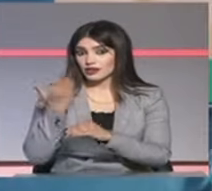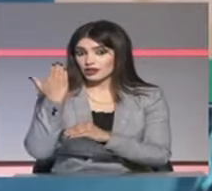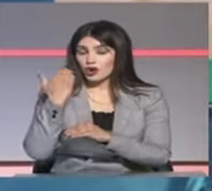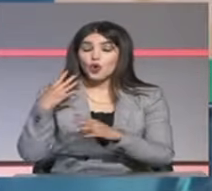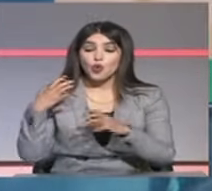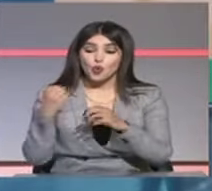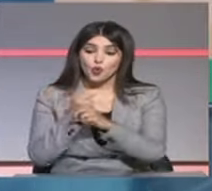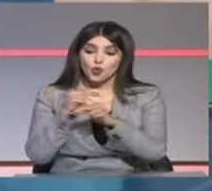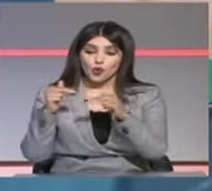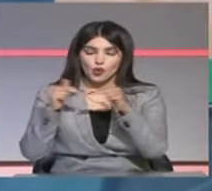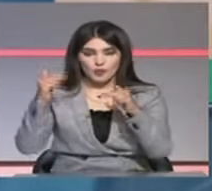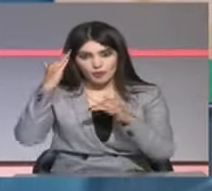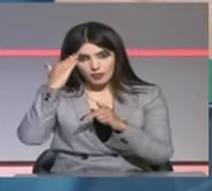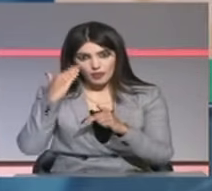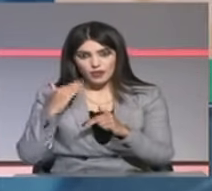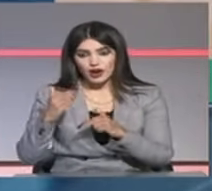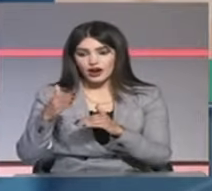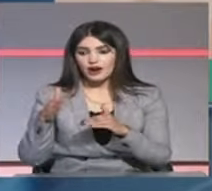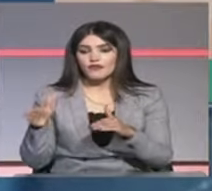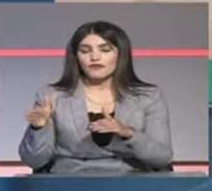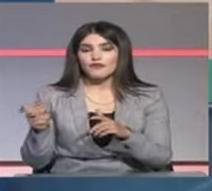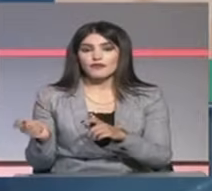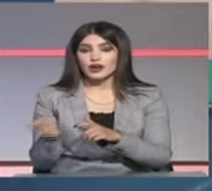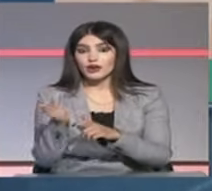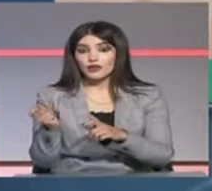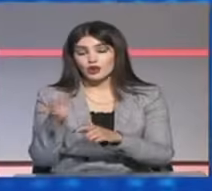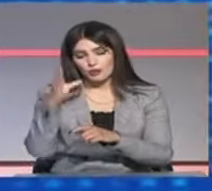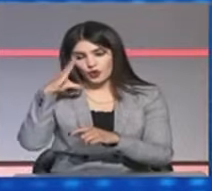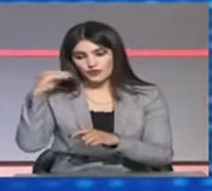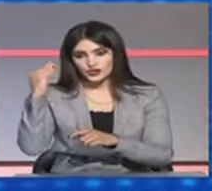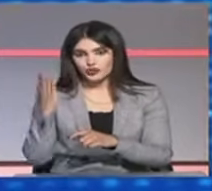افضل تصنيف في مشروع لها الاحترافيه